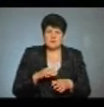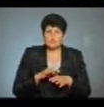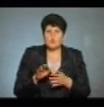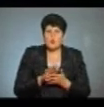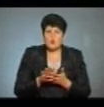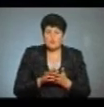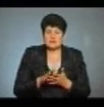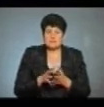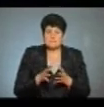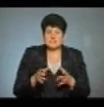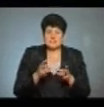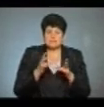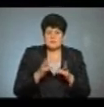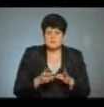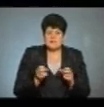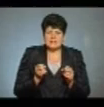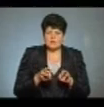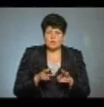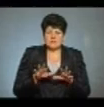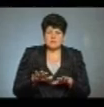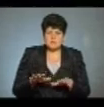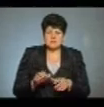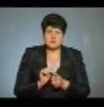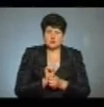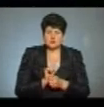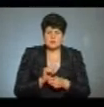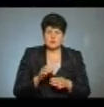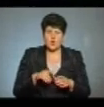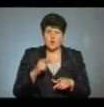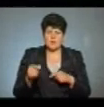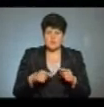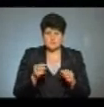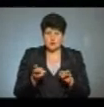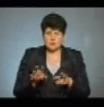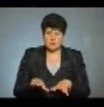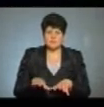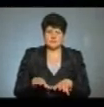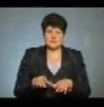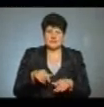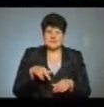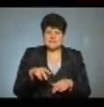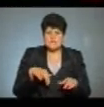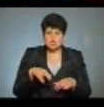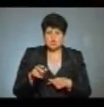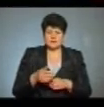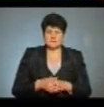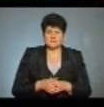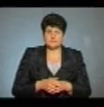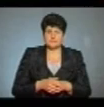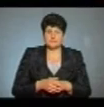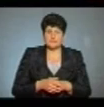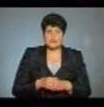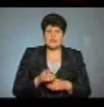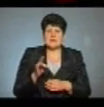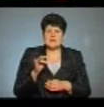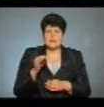обробку в найбільш небезпечних і ризикованих місцях, тобто сухостій, опале листя, стежки, проліски. Рідина, якою